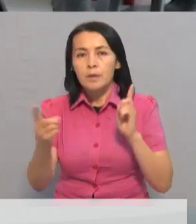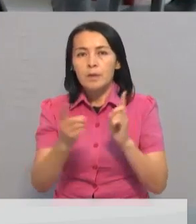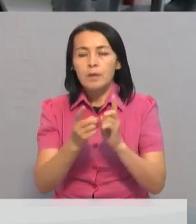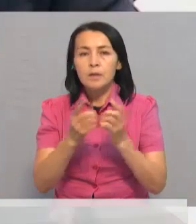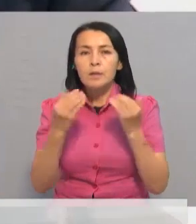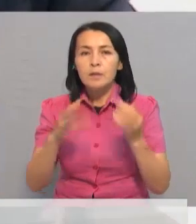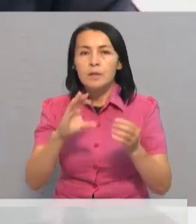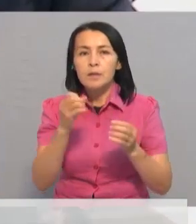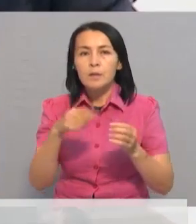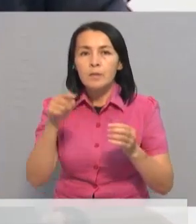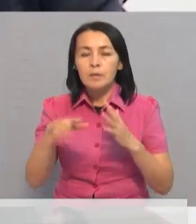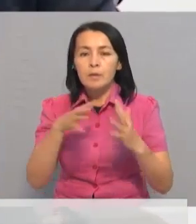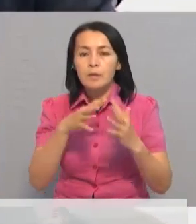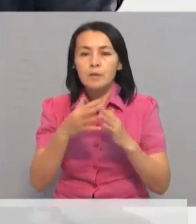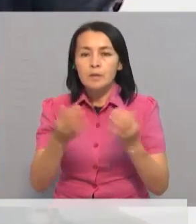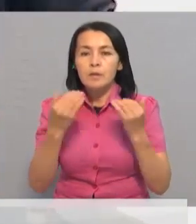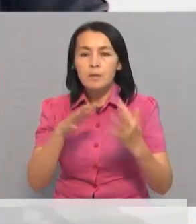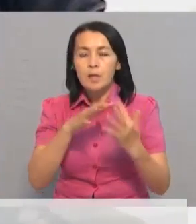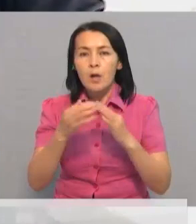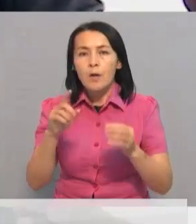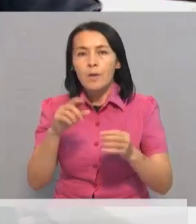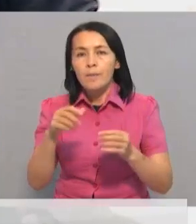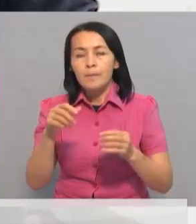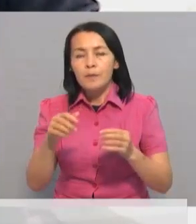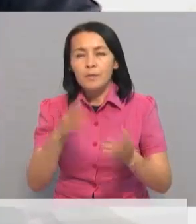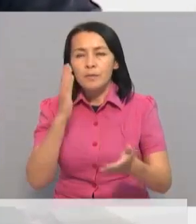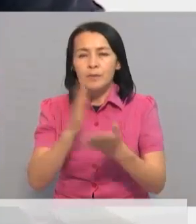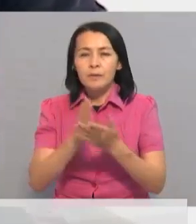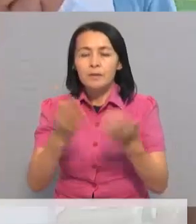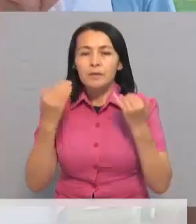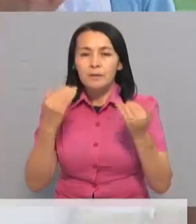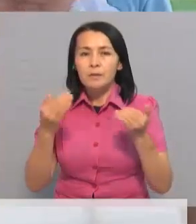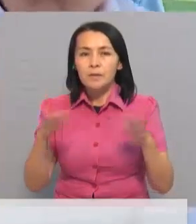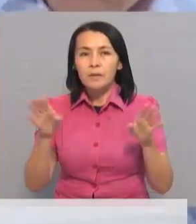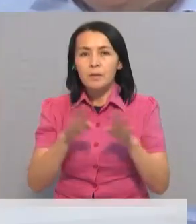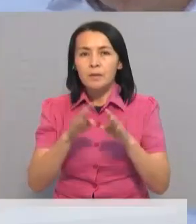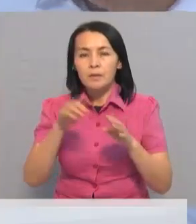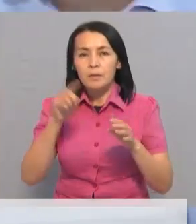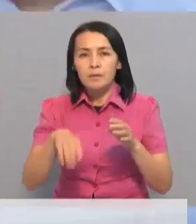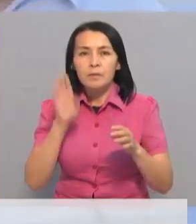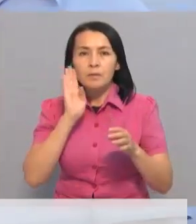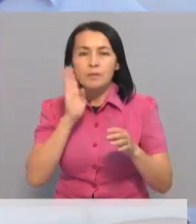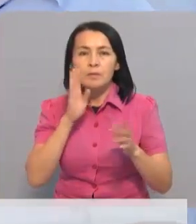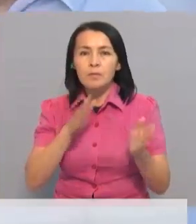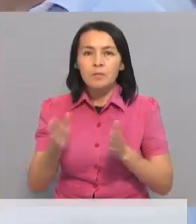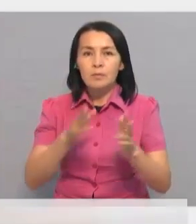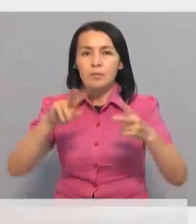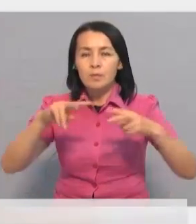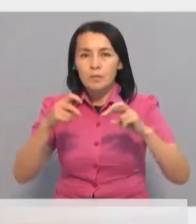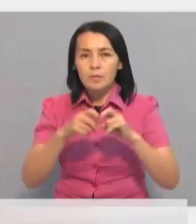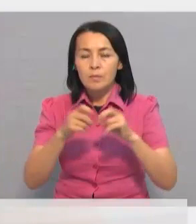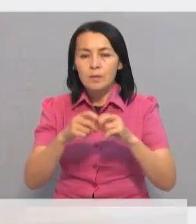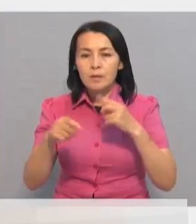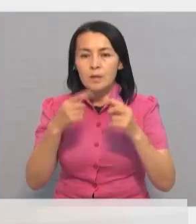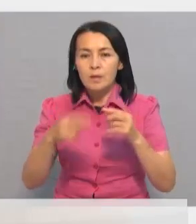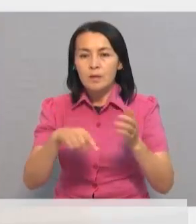десті. Сайрам тұрғын алабының жұртшылығы ауыл билері Наурыз паркінде жиналып тұрған болатын. Аумақтағы су, жол мәселесін жіпке тізіп